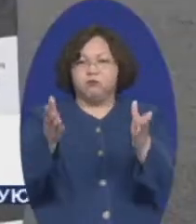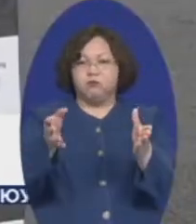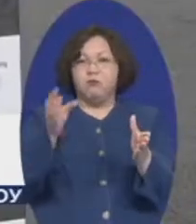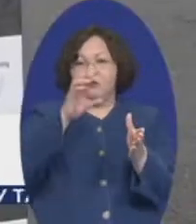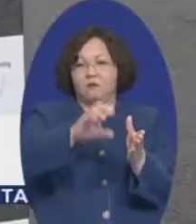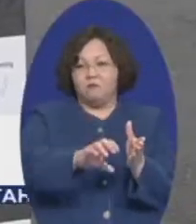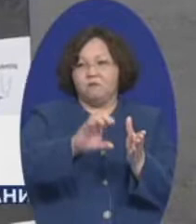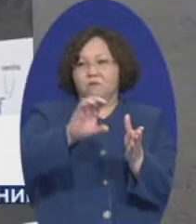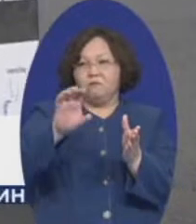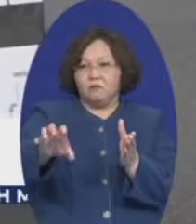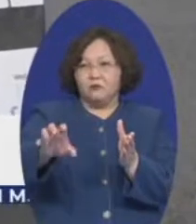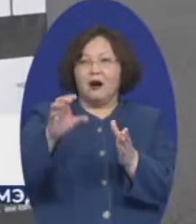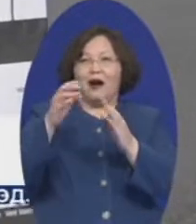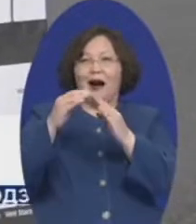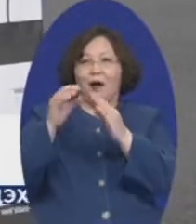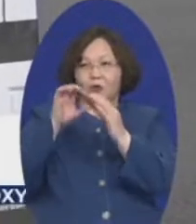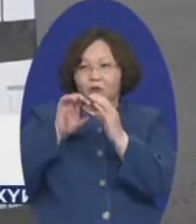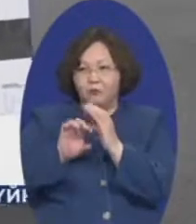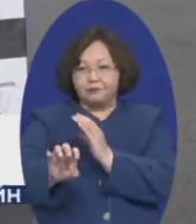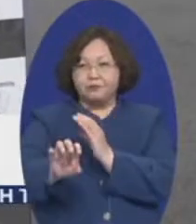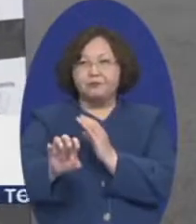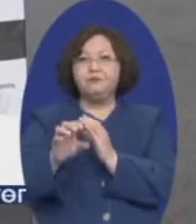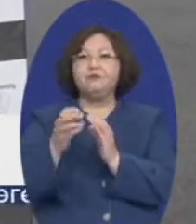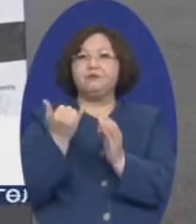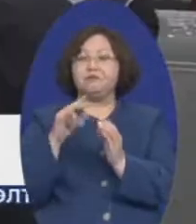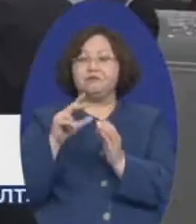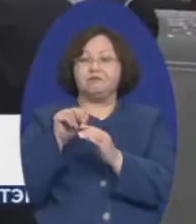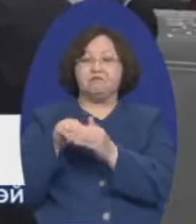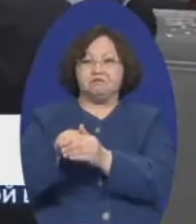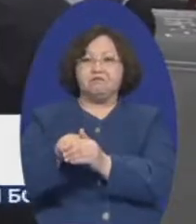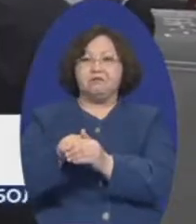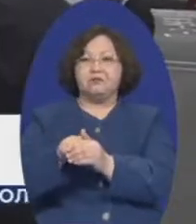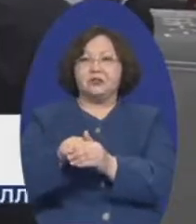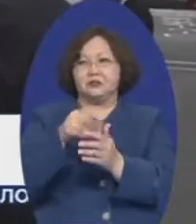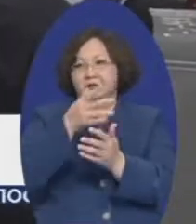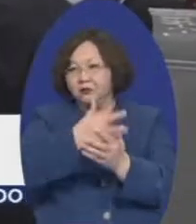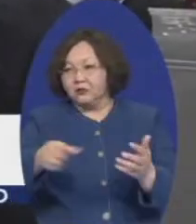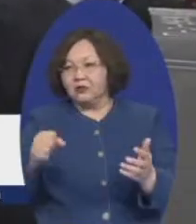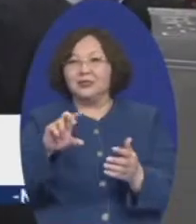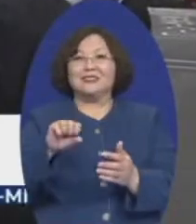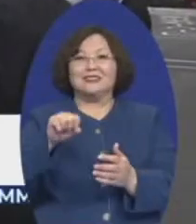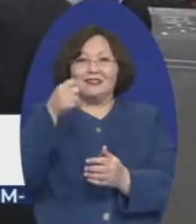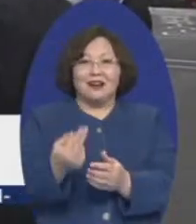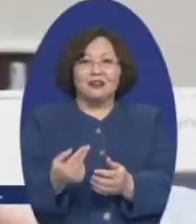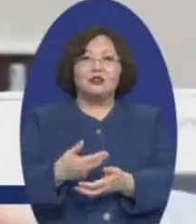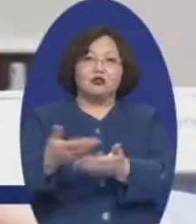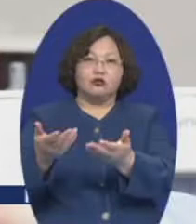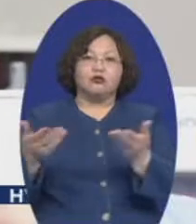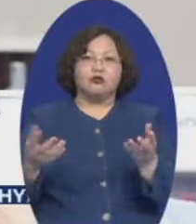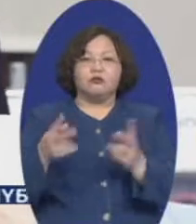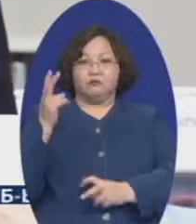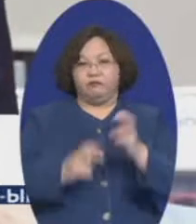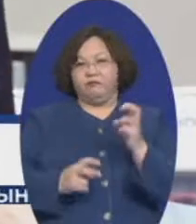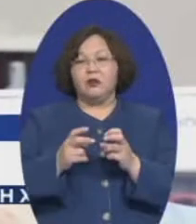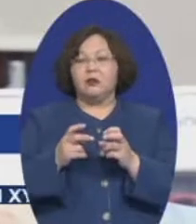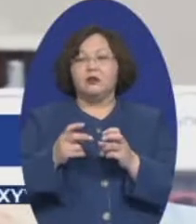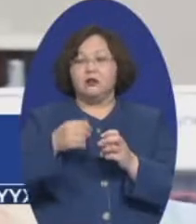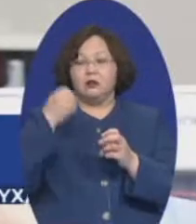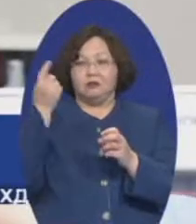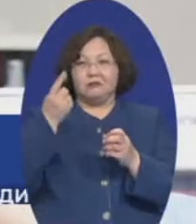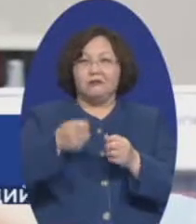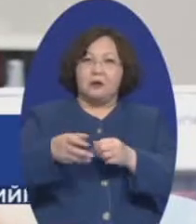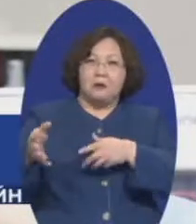Кобе бомбтод тусгайлан байгуулсан агуулгад ус төрөгчийг хадгалж цахилгаан станцад нийлүүлж байна. Бидний тухайд